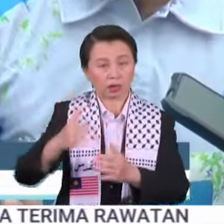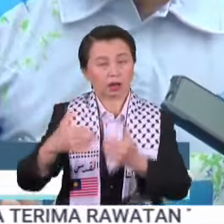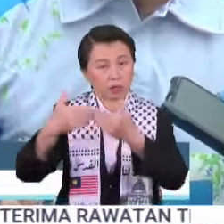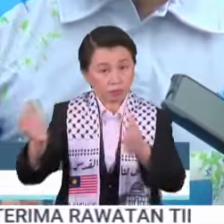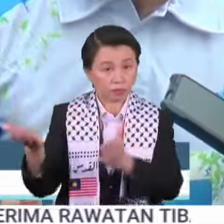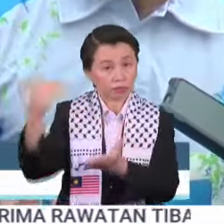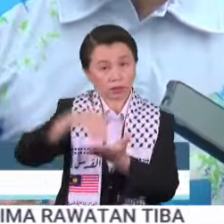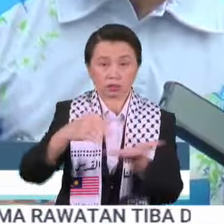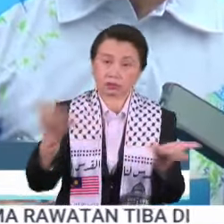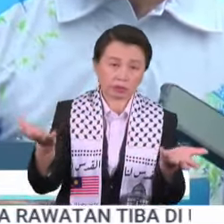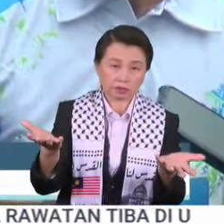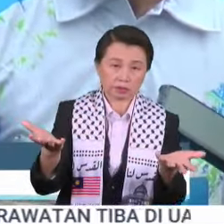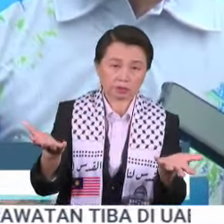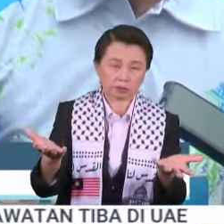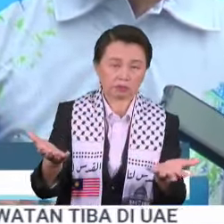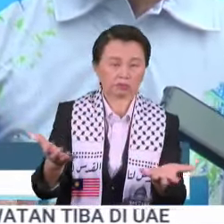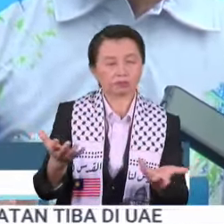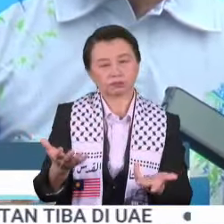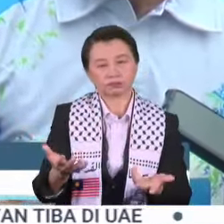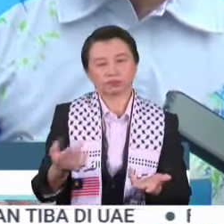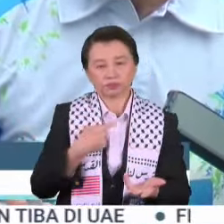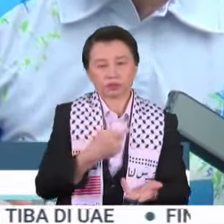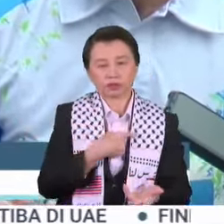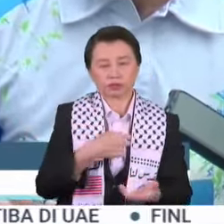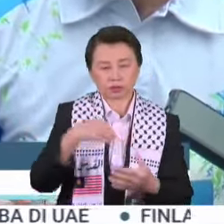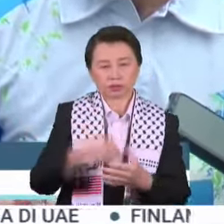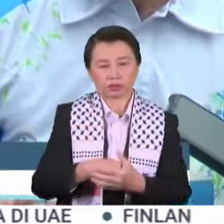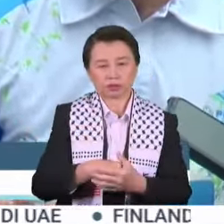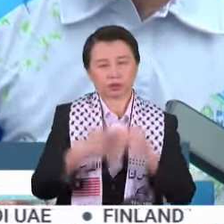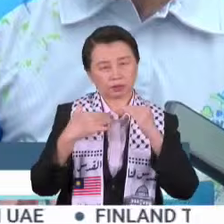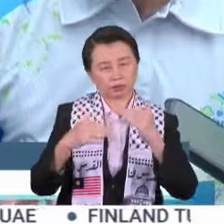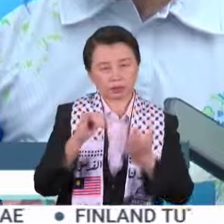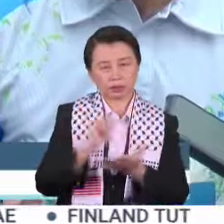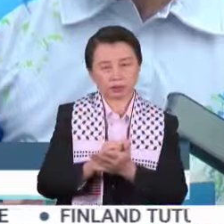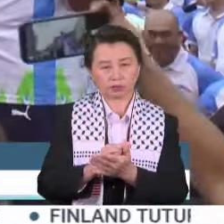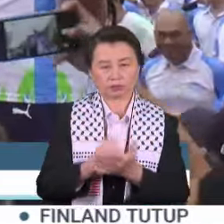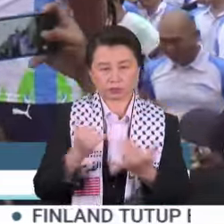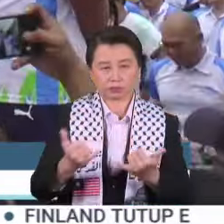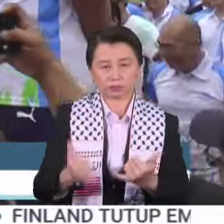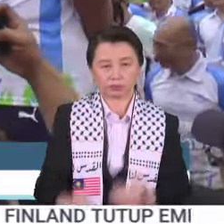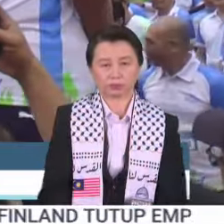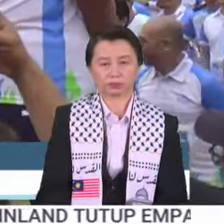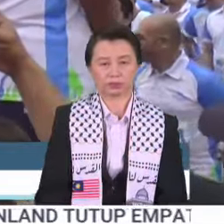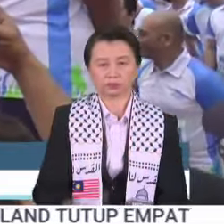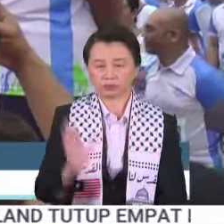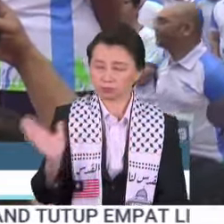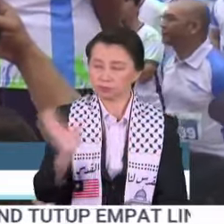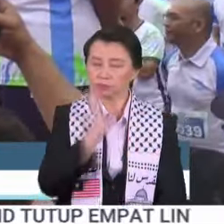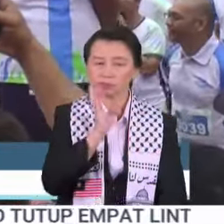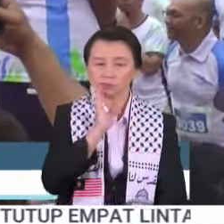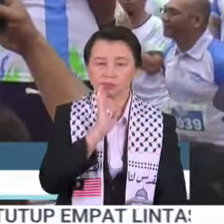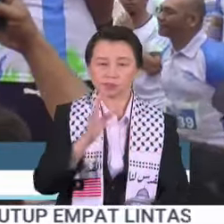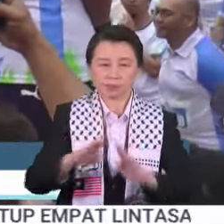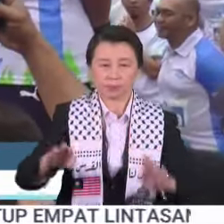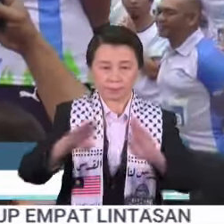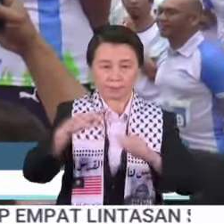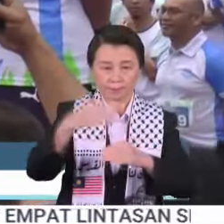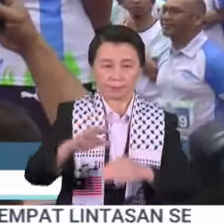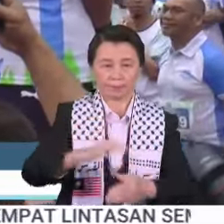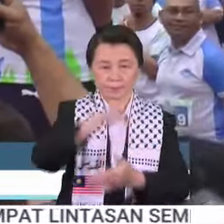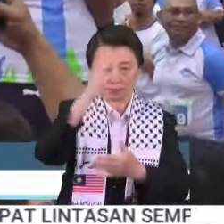semula dan sebagainya. Ya. Jadi kita dalam tahap itu buat masa ini. Beliau menyatakannya kepada pemberita